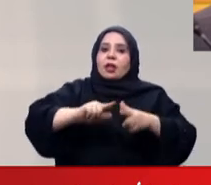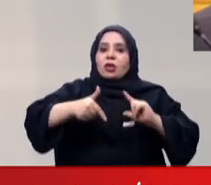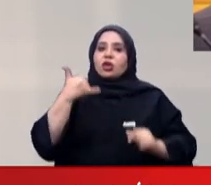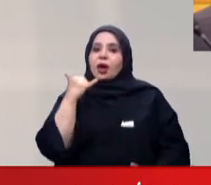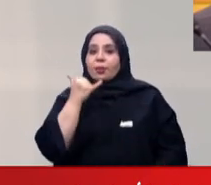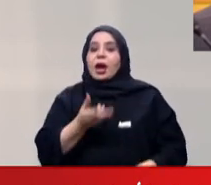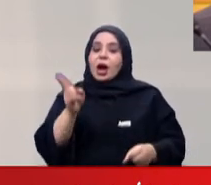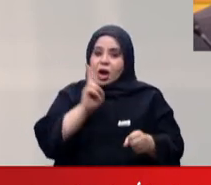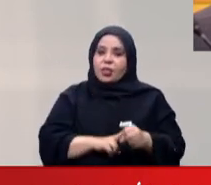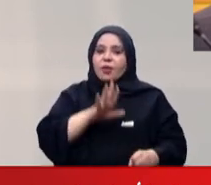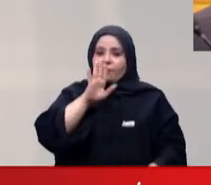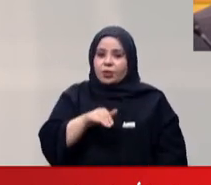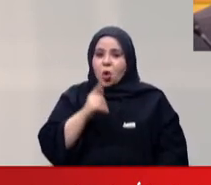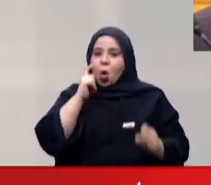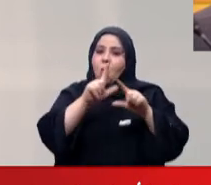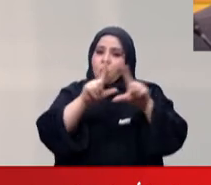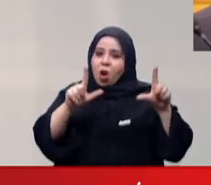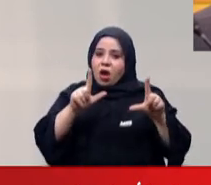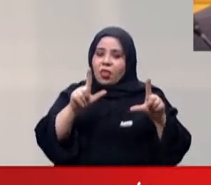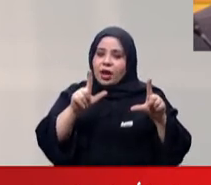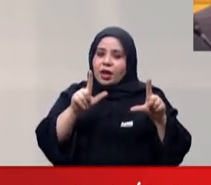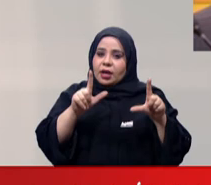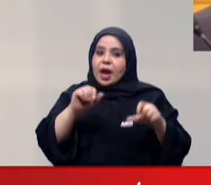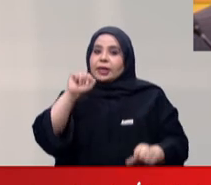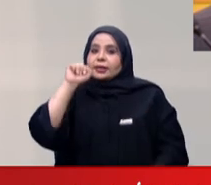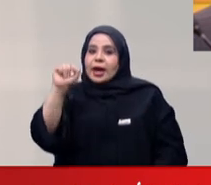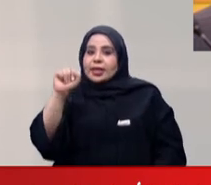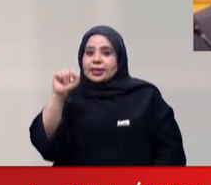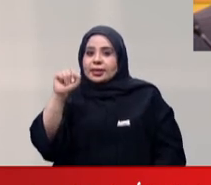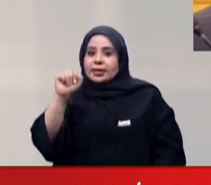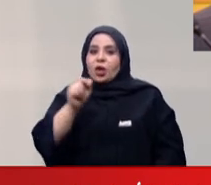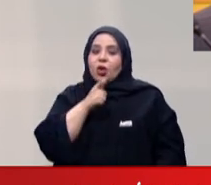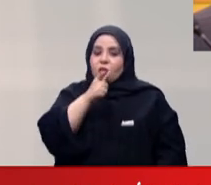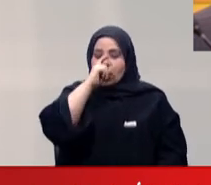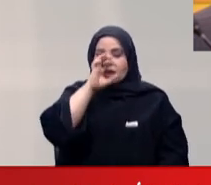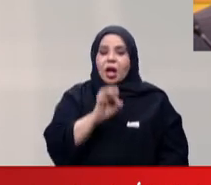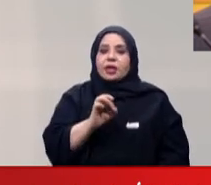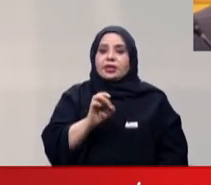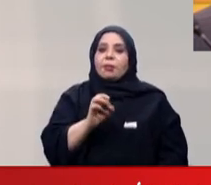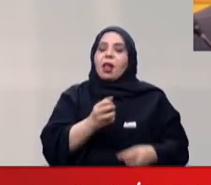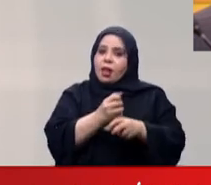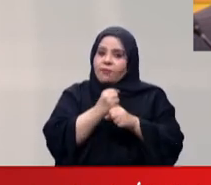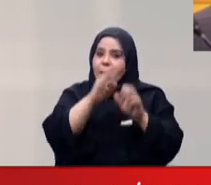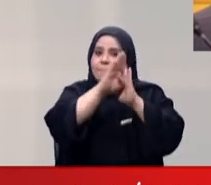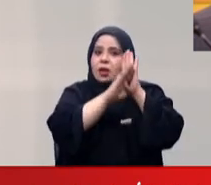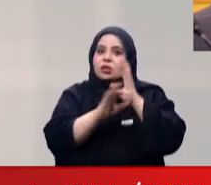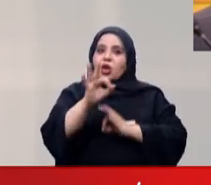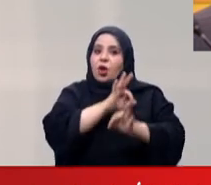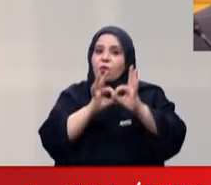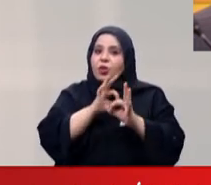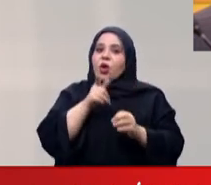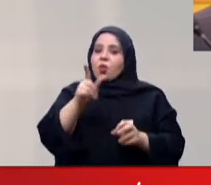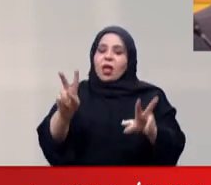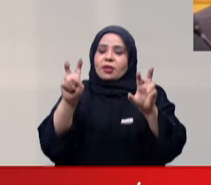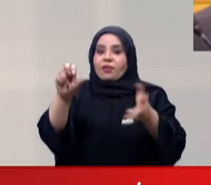نظرا إلى وجود هواجس حقيقية لدى هذه الدول إزاء مدى سلمية البرنامج النووي الإيراني والظروف